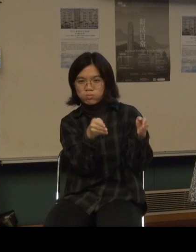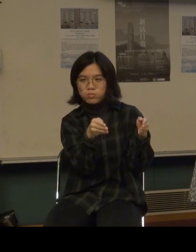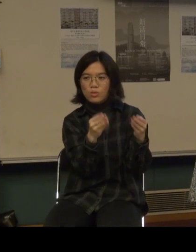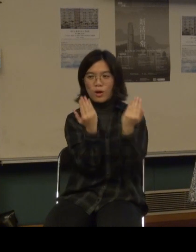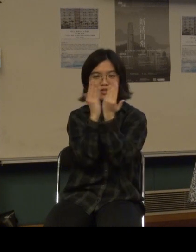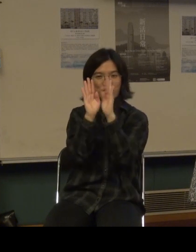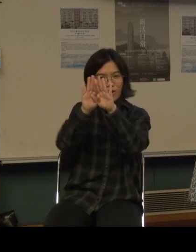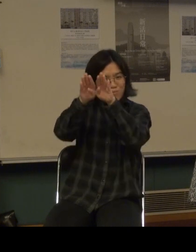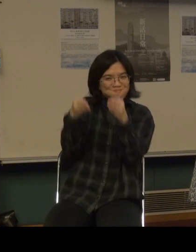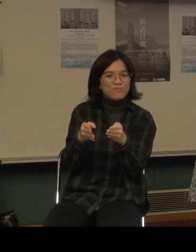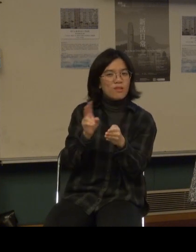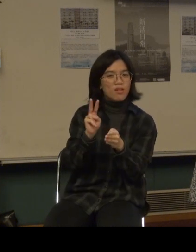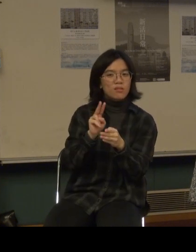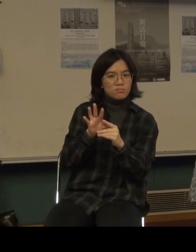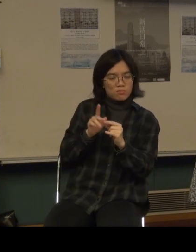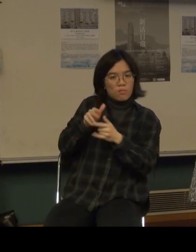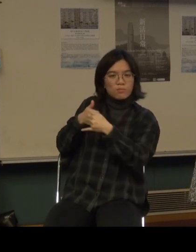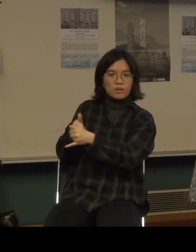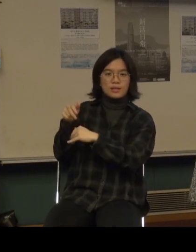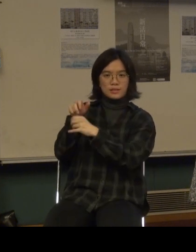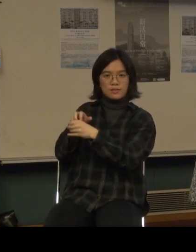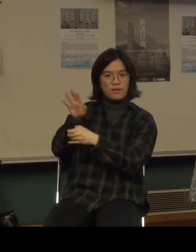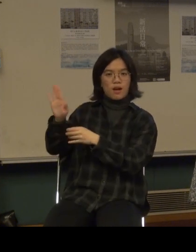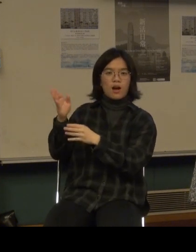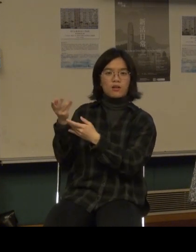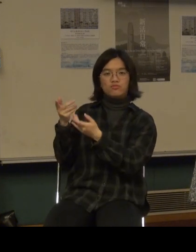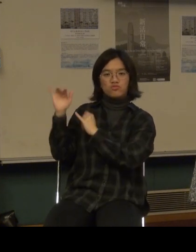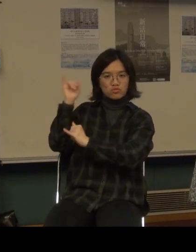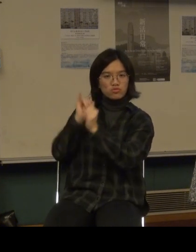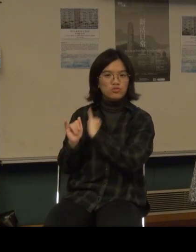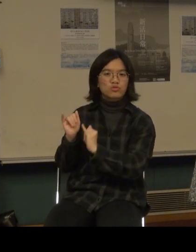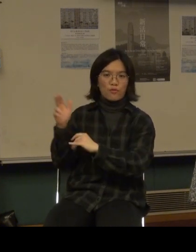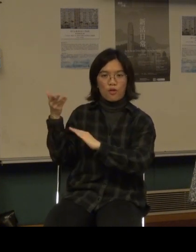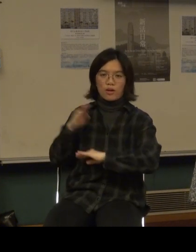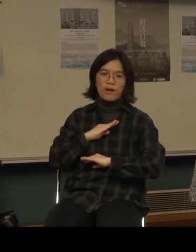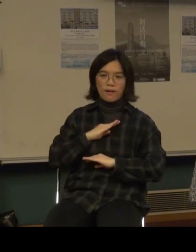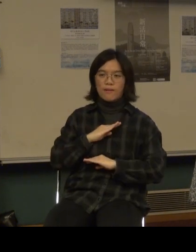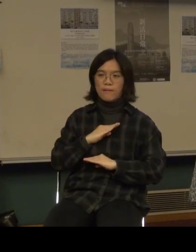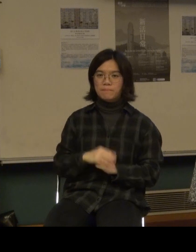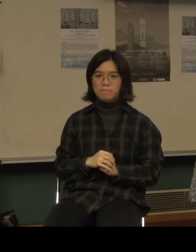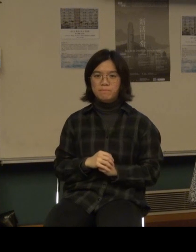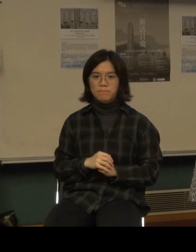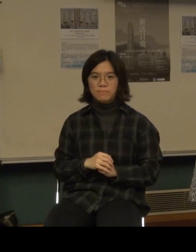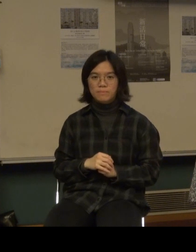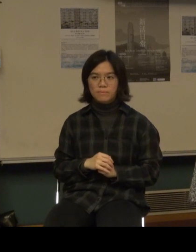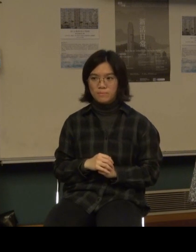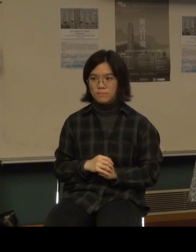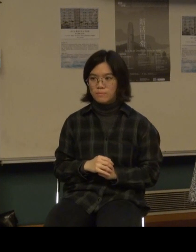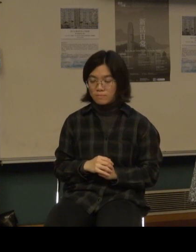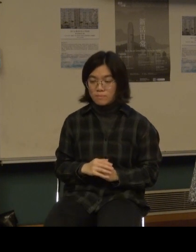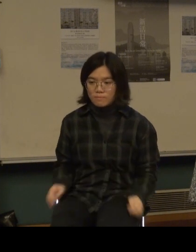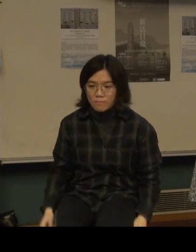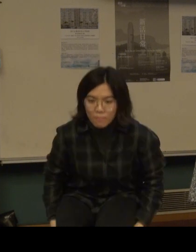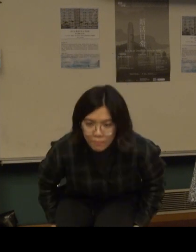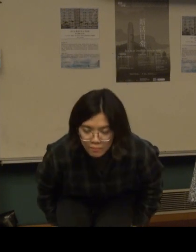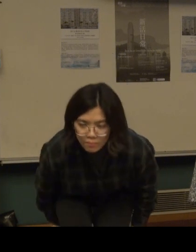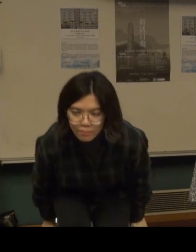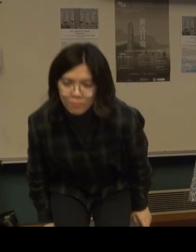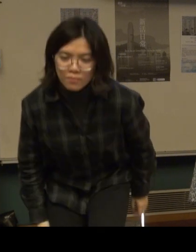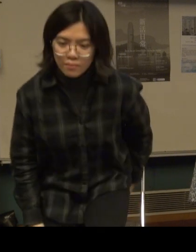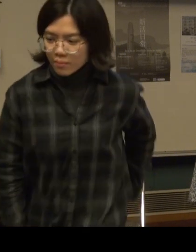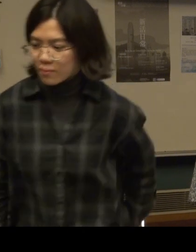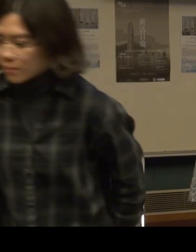統嘅一啲嘅建築嘅構件嚟嘅。嗱，另一個可能而家大家都會見過嘅例子啊，咁其實